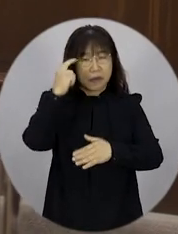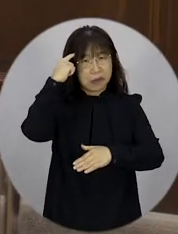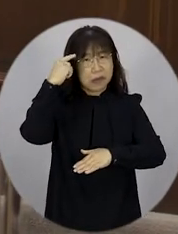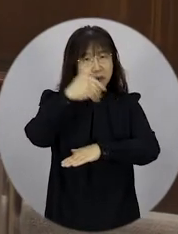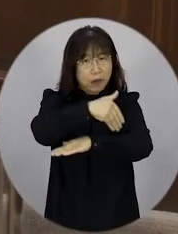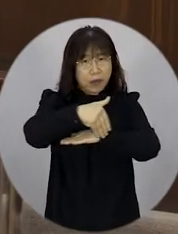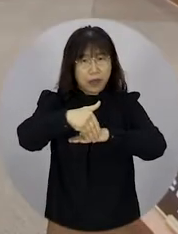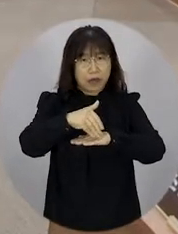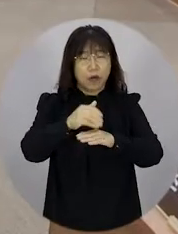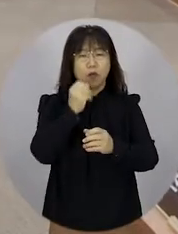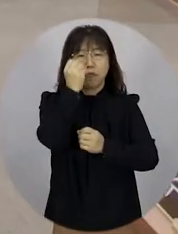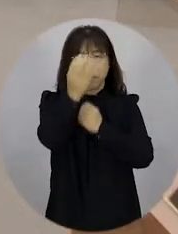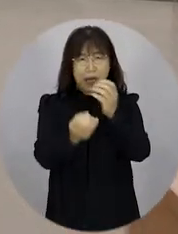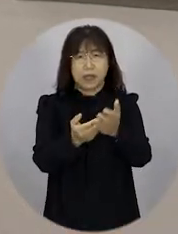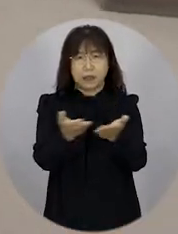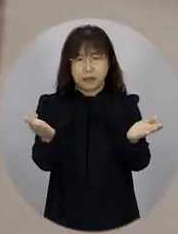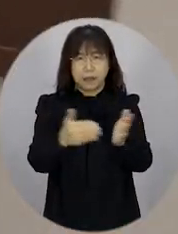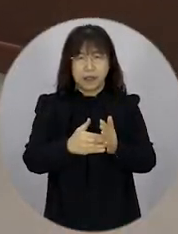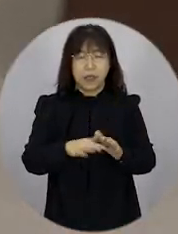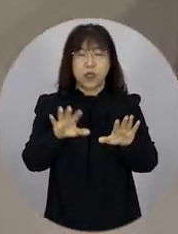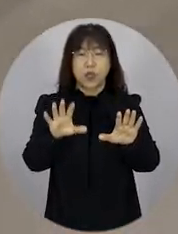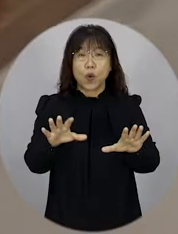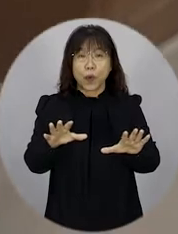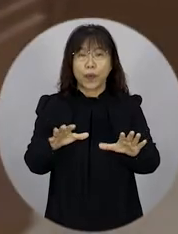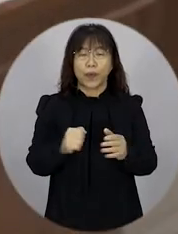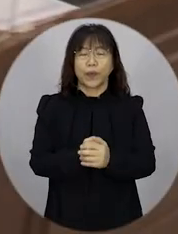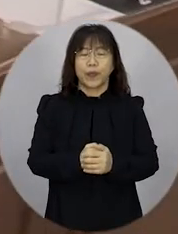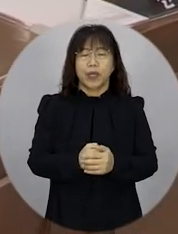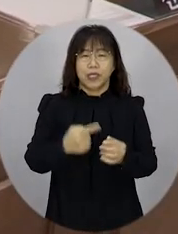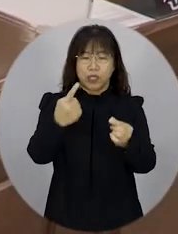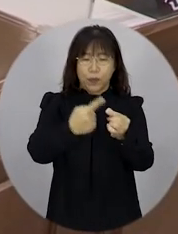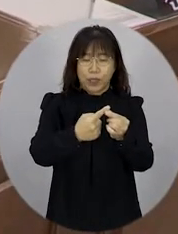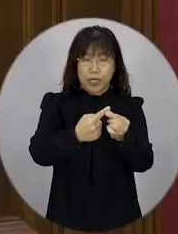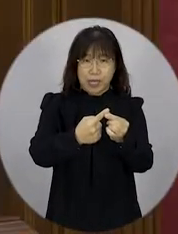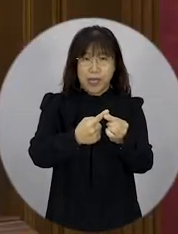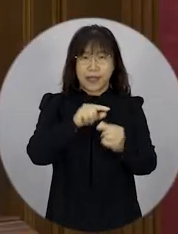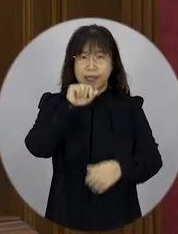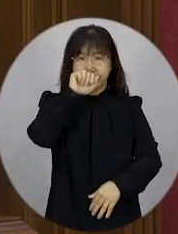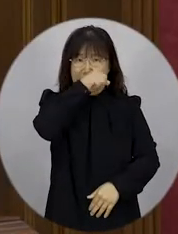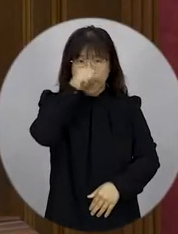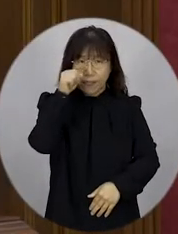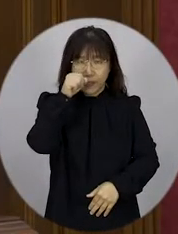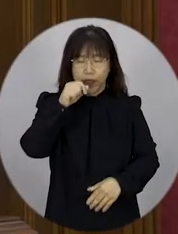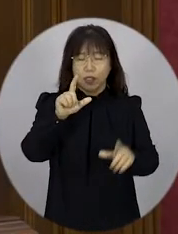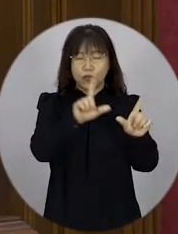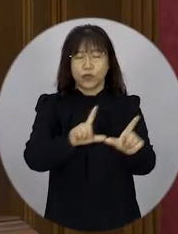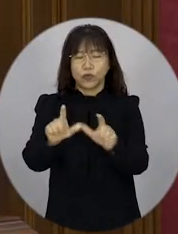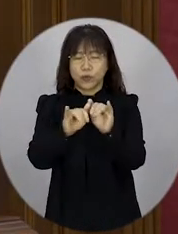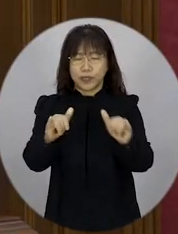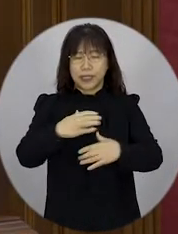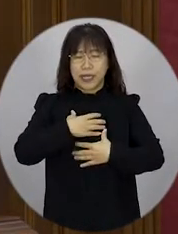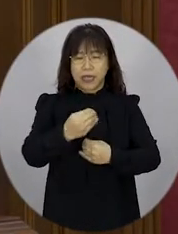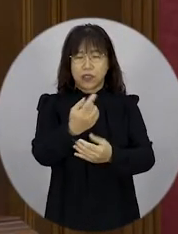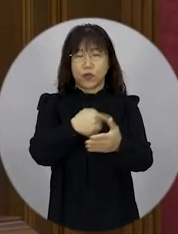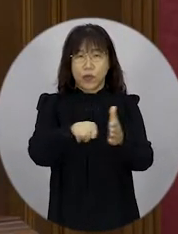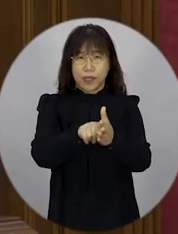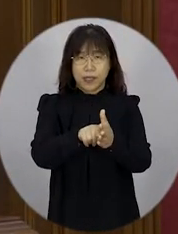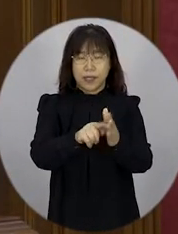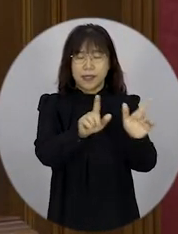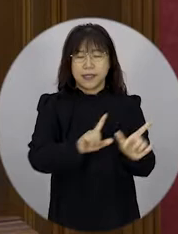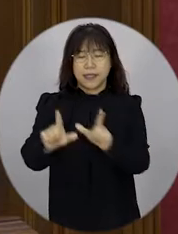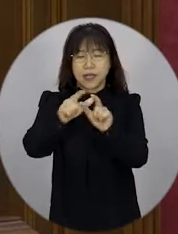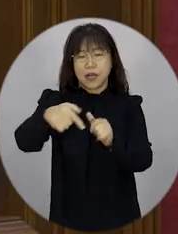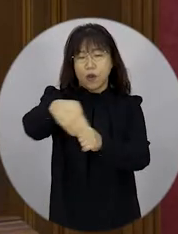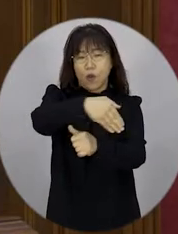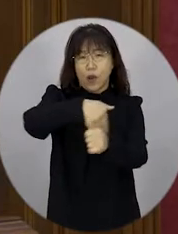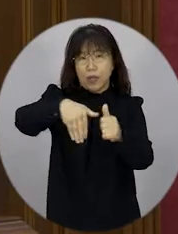담았다고 말했습니다. 이번 민생 8기 첫 번째 본 예산안에는 구민 안전을 위한